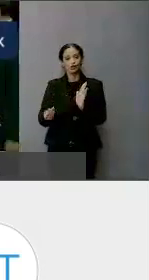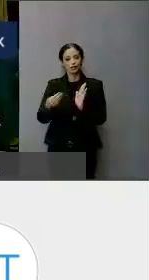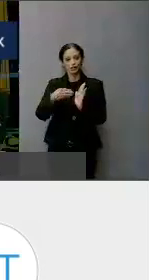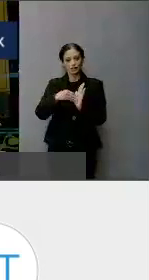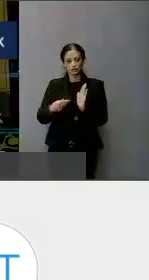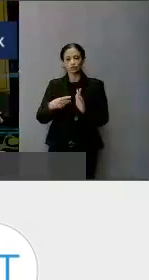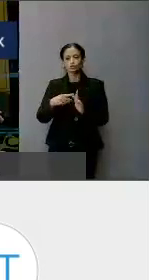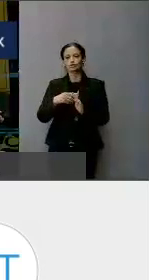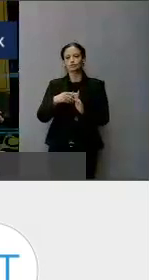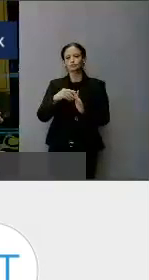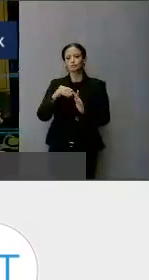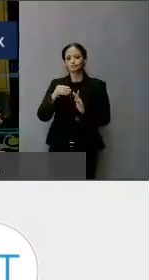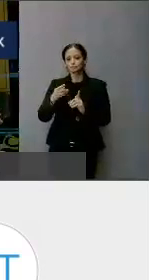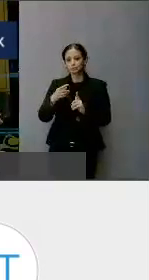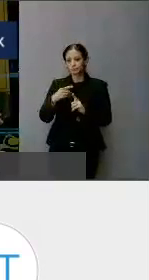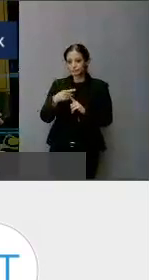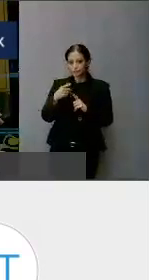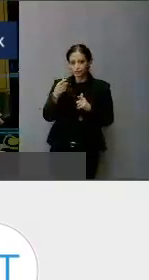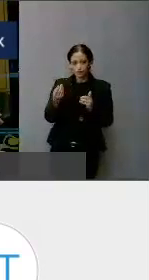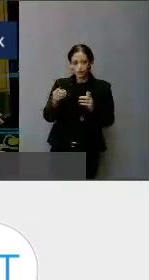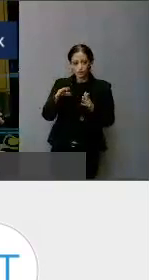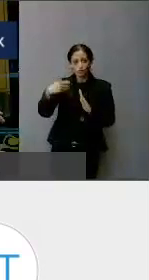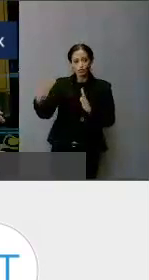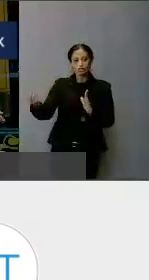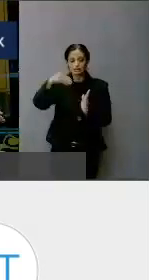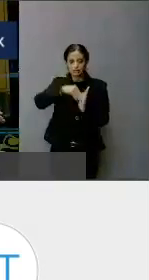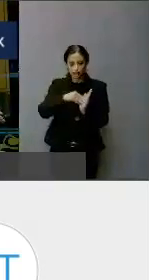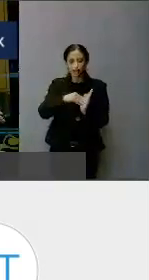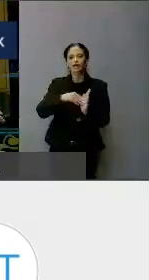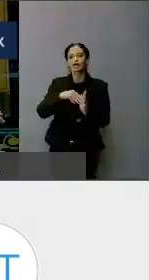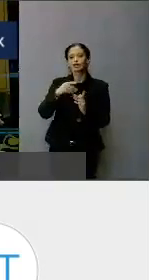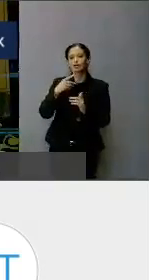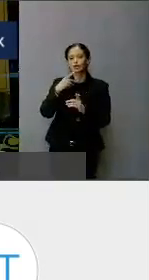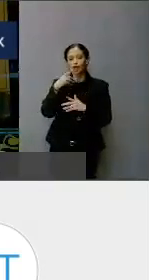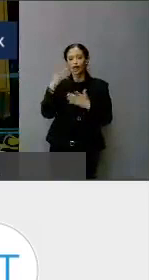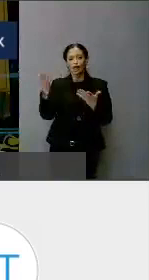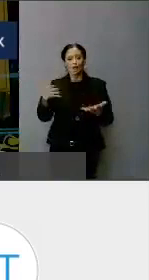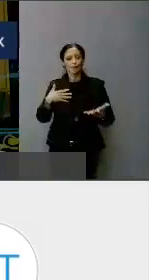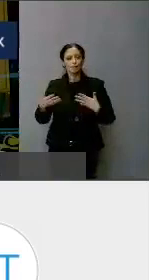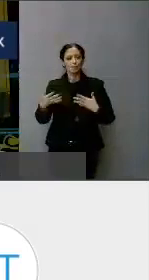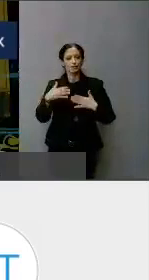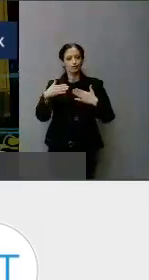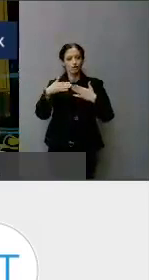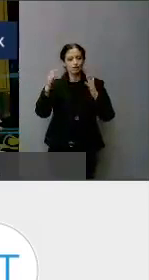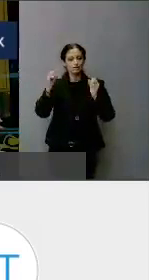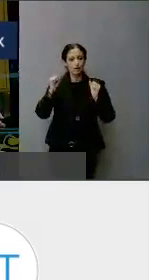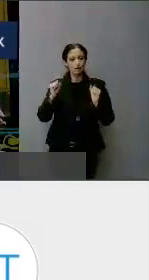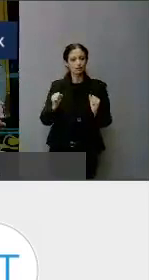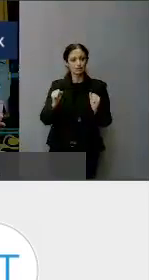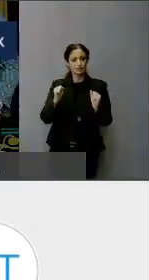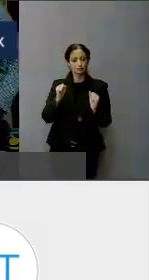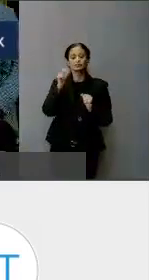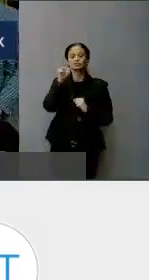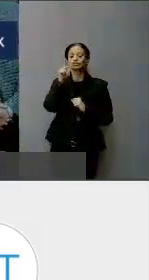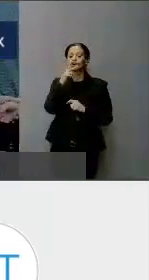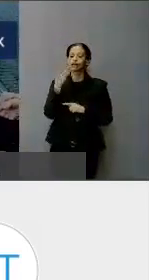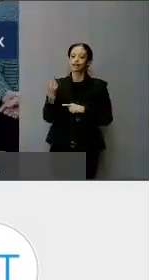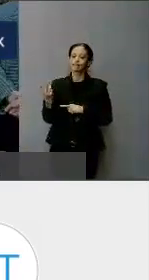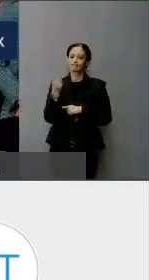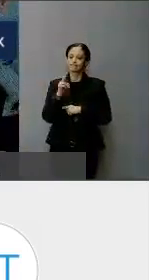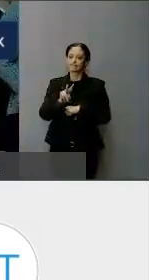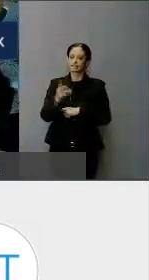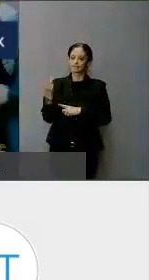licenziato una conferenza capigruppo avente ad oggetto l'emergenza abitativa donne vittime di violenza